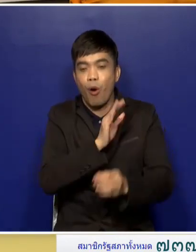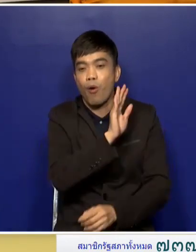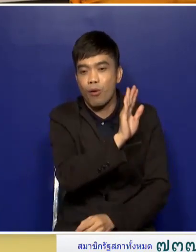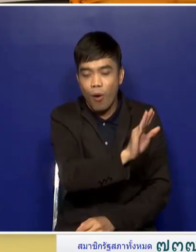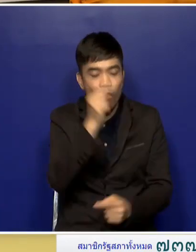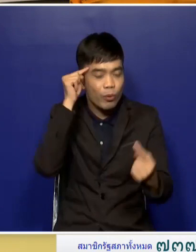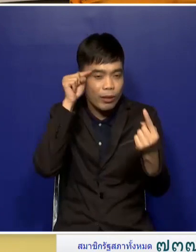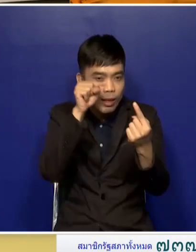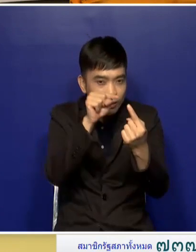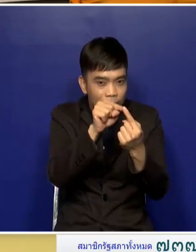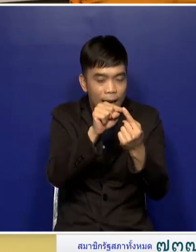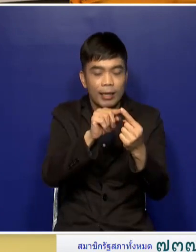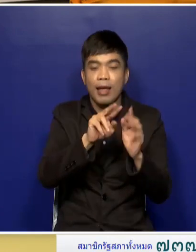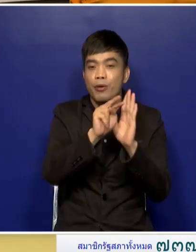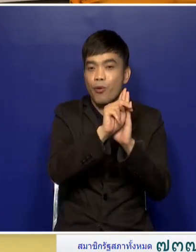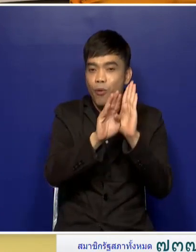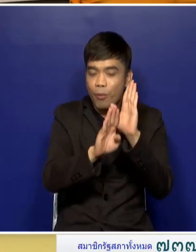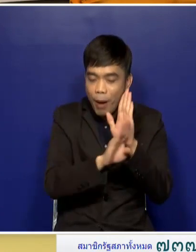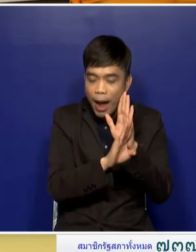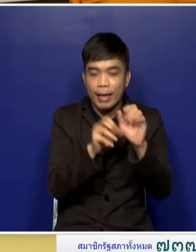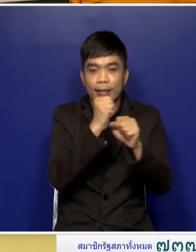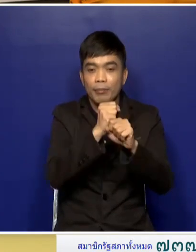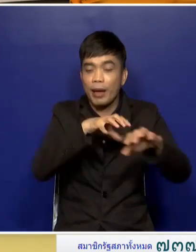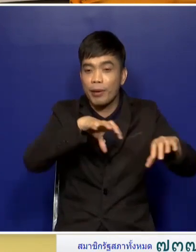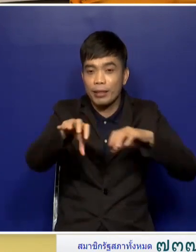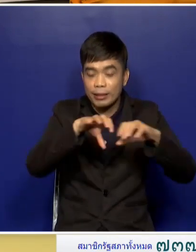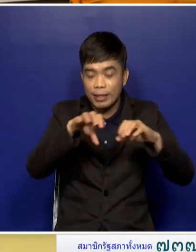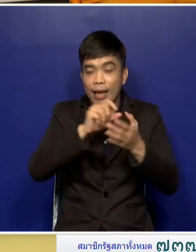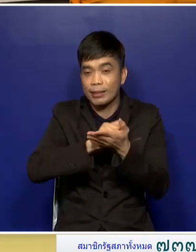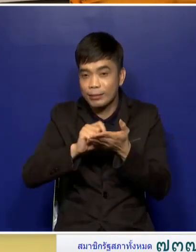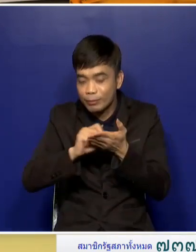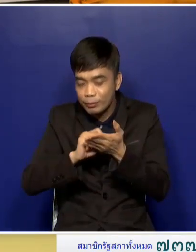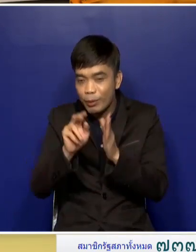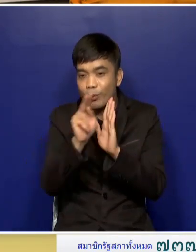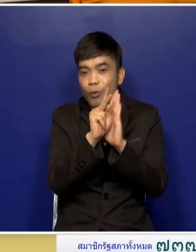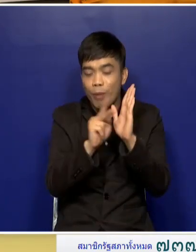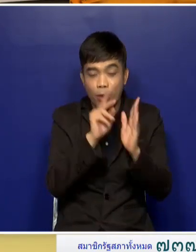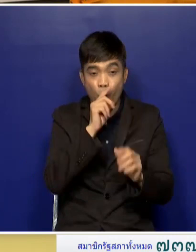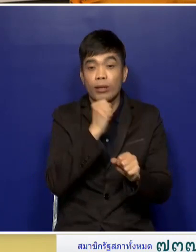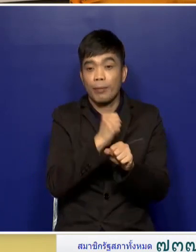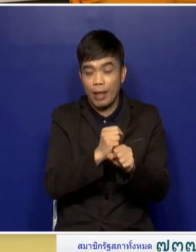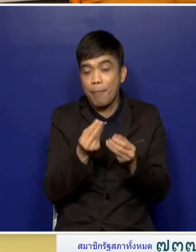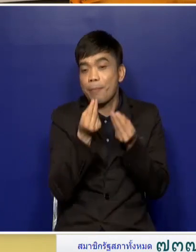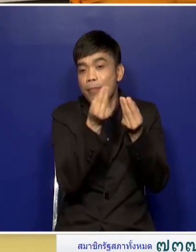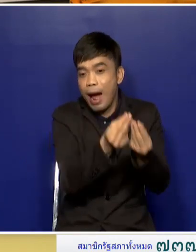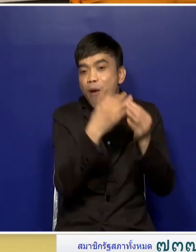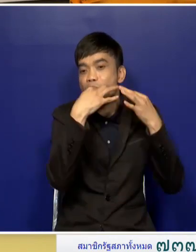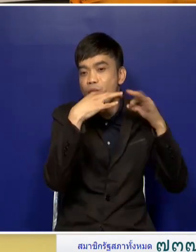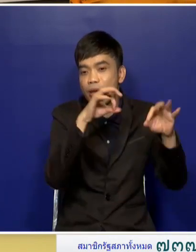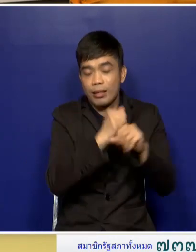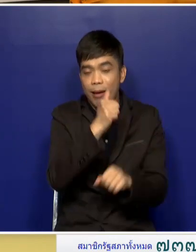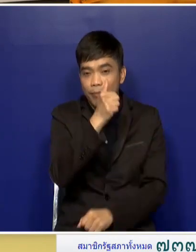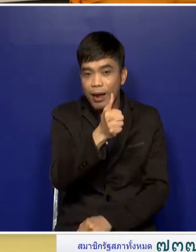วศัทัติและเรื่องนโยบายที่จะนำมาสู่การรงและธรมนูลเรื่องนี้ถ้าเราทำได้นะครับอย่นอยเรที่แล้วเี่ย